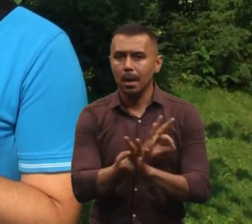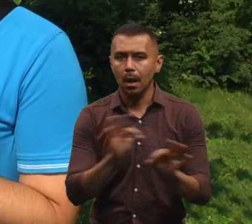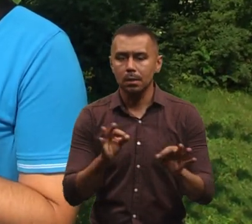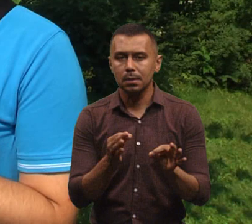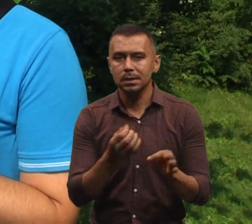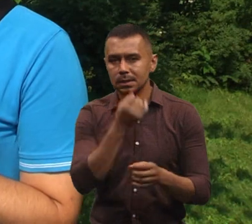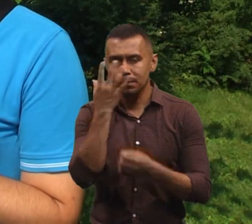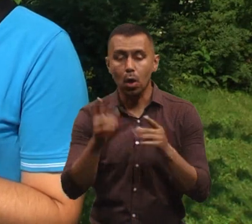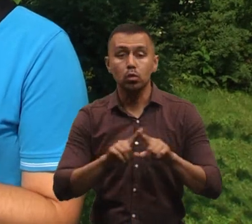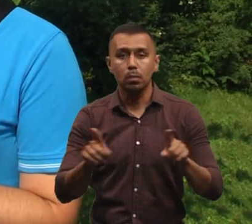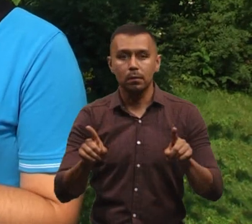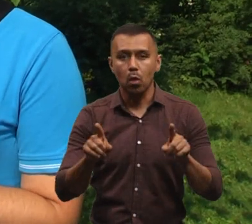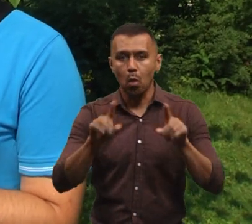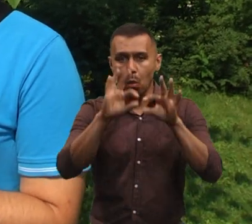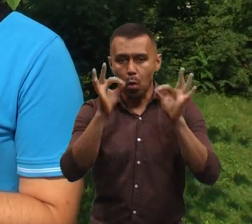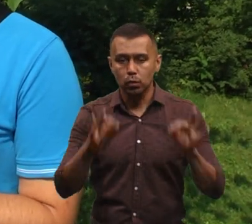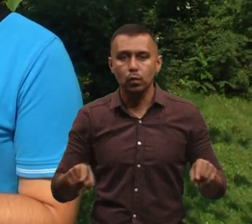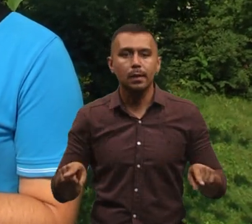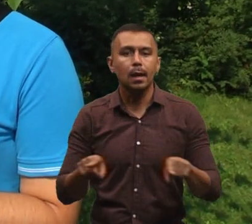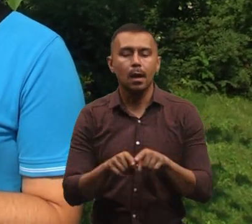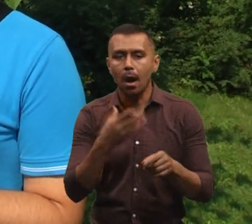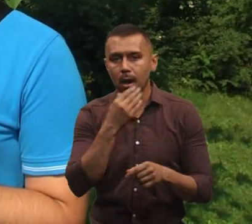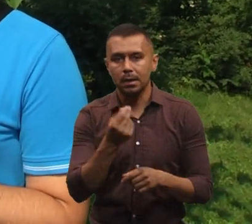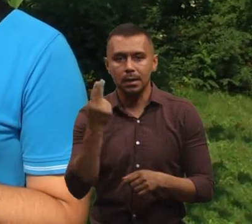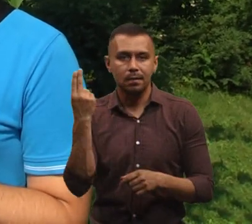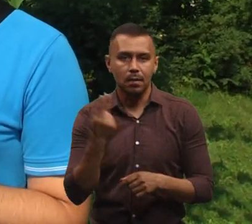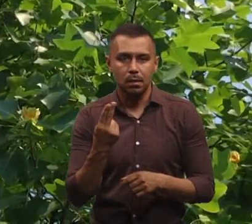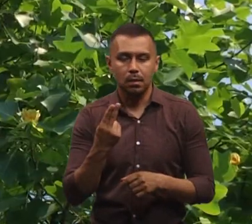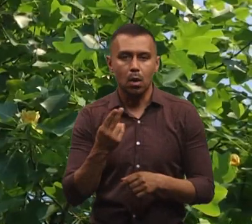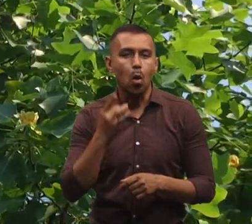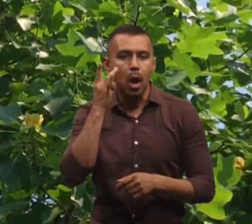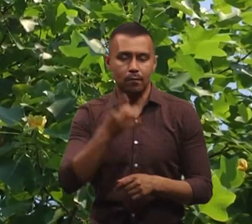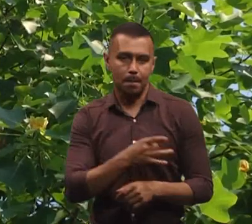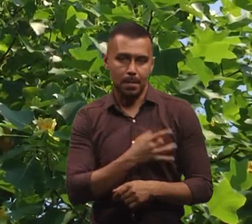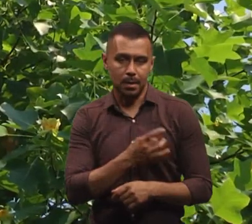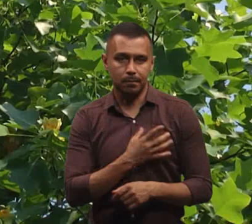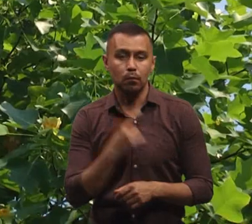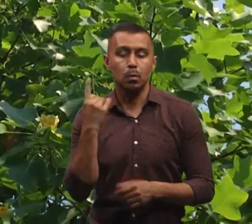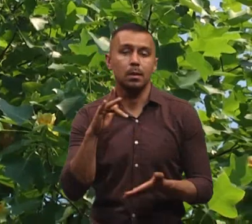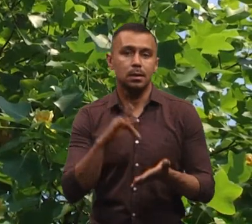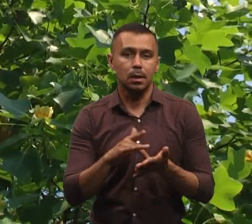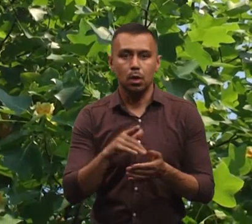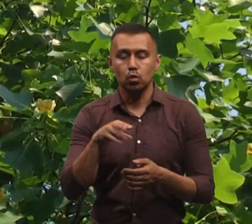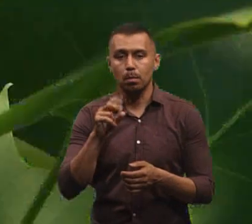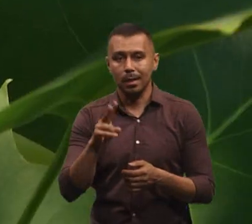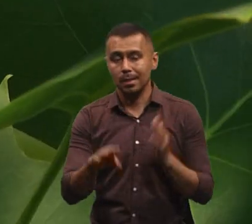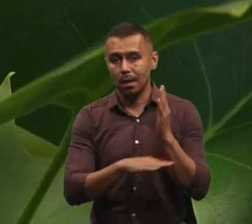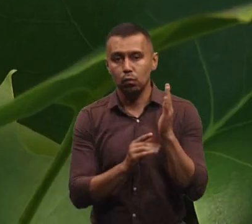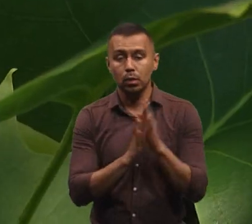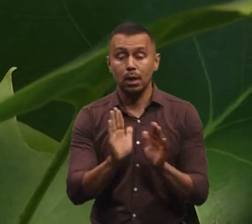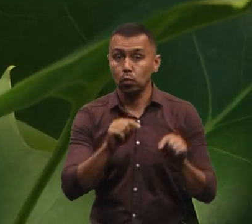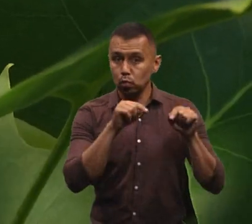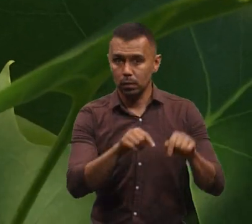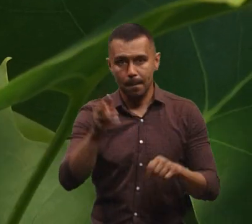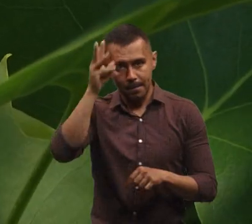А особливо осінню – дуже такий гарний колір – оранжево-білий. В обласному центрі тюльпанові дерева ростуть лише в ботанічному